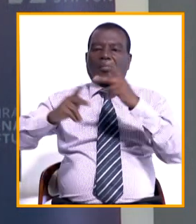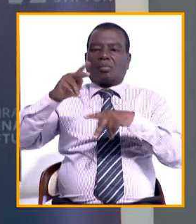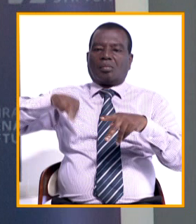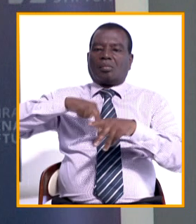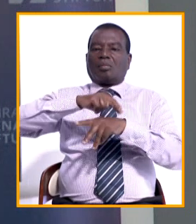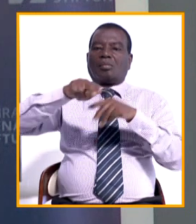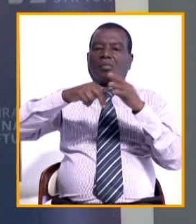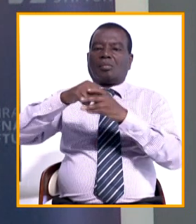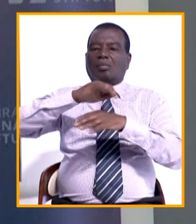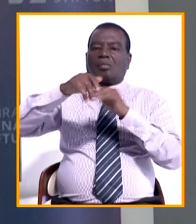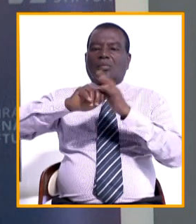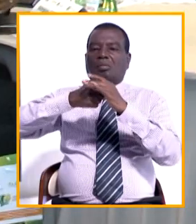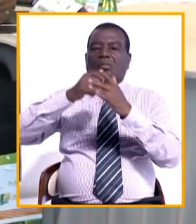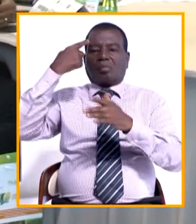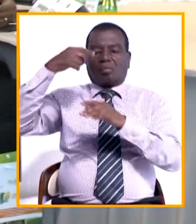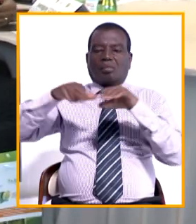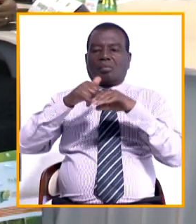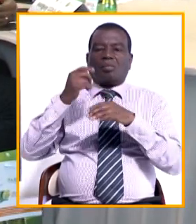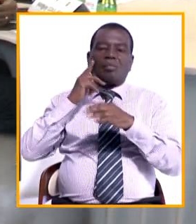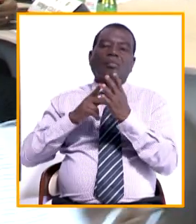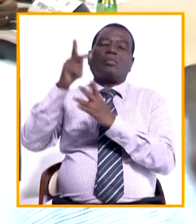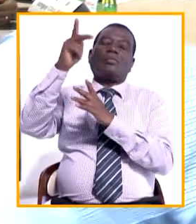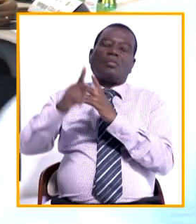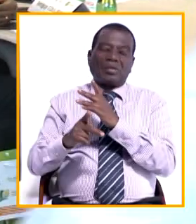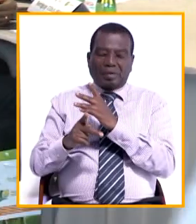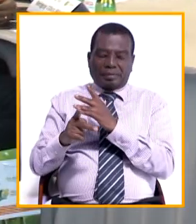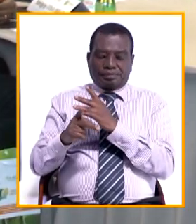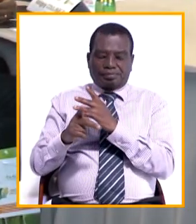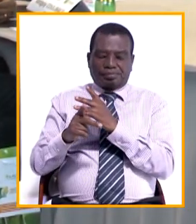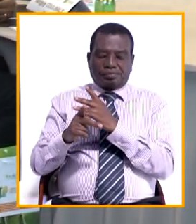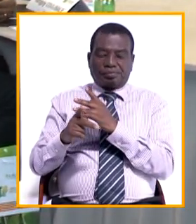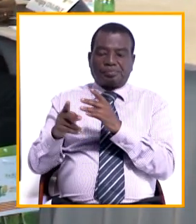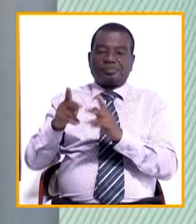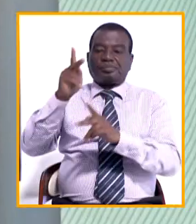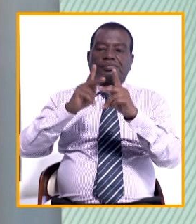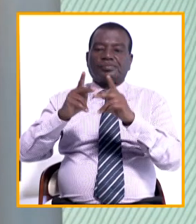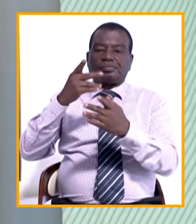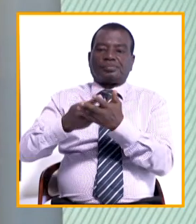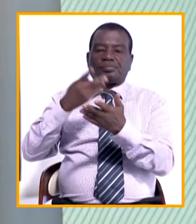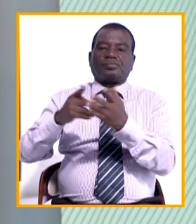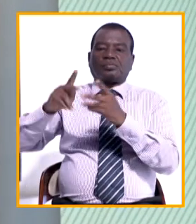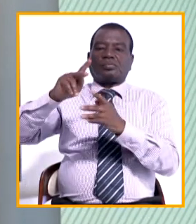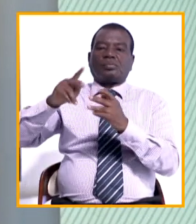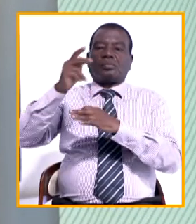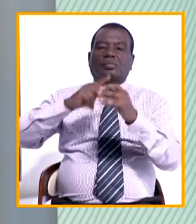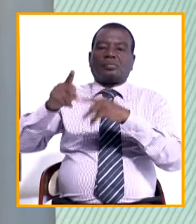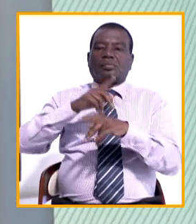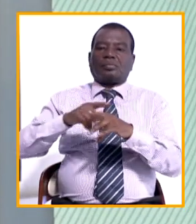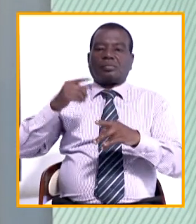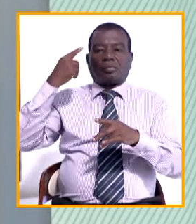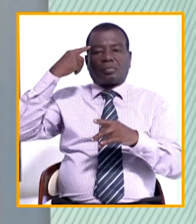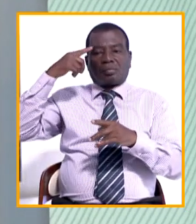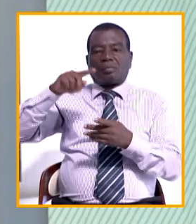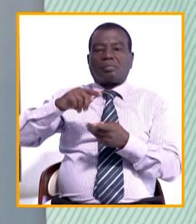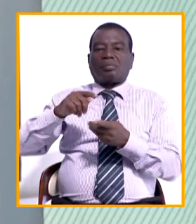aujourd'hui toutes les clés en main pour le faire. Le projet Finance publique Notre Affaire à tous visait à contribuer au renforcement des mécanismes